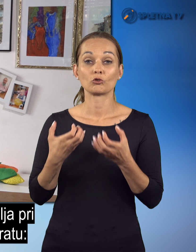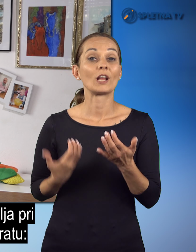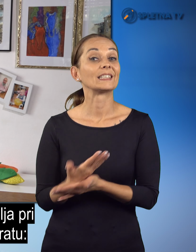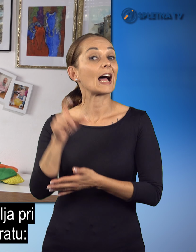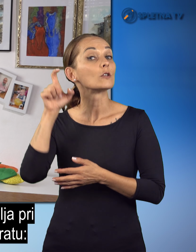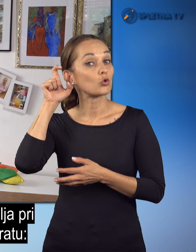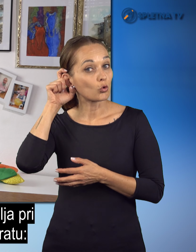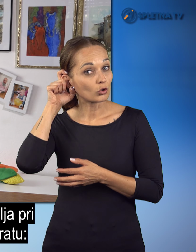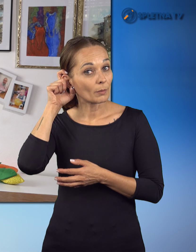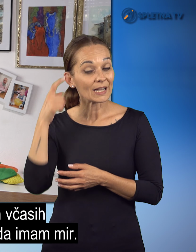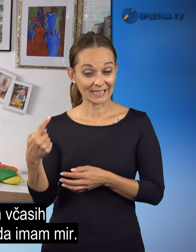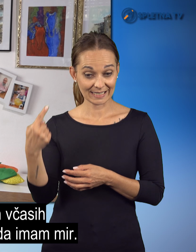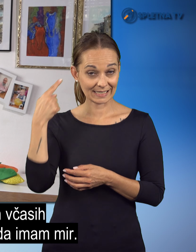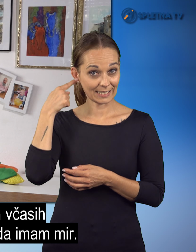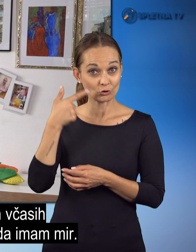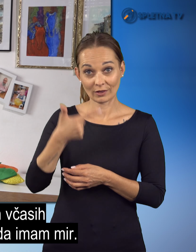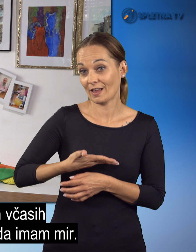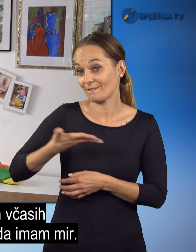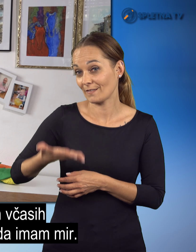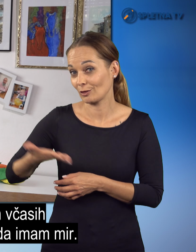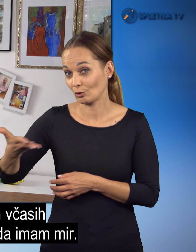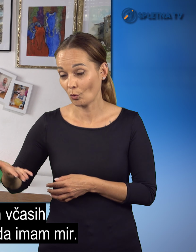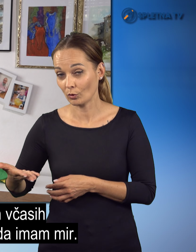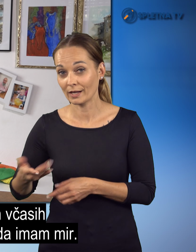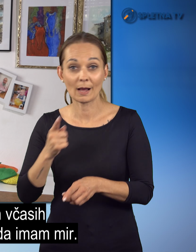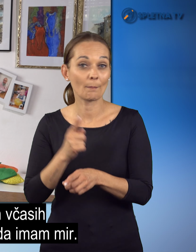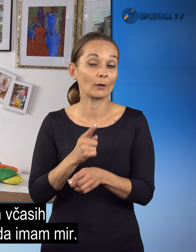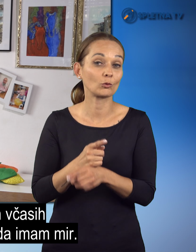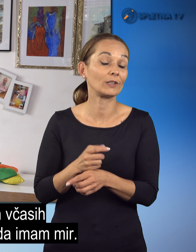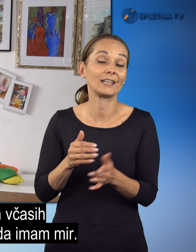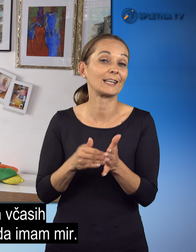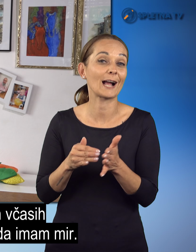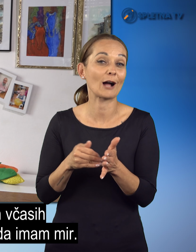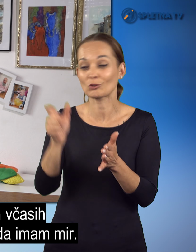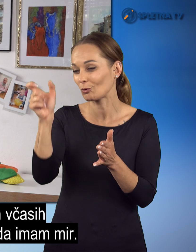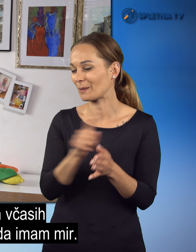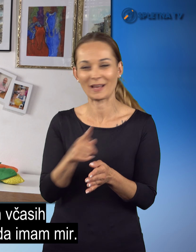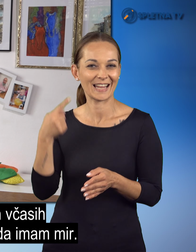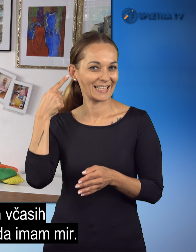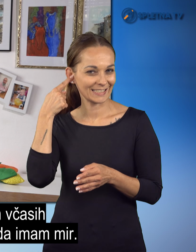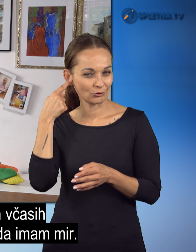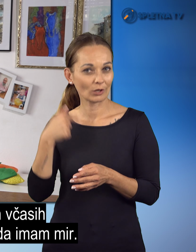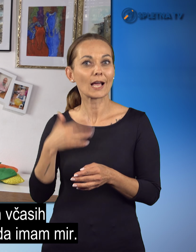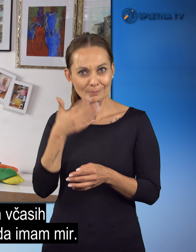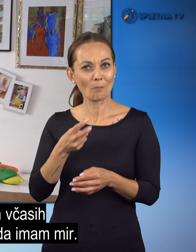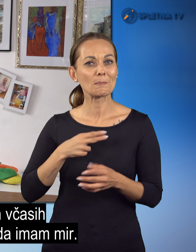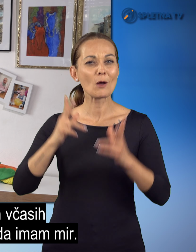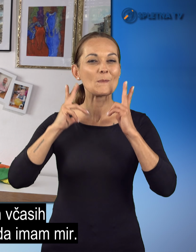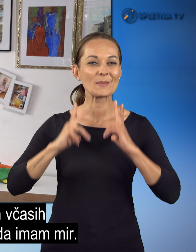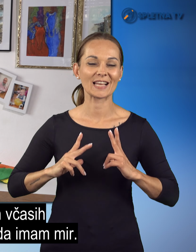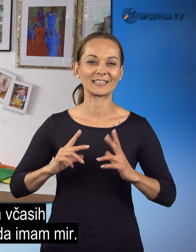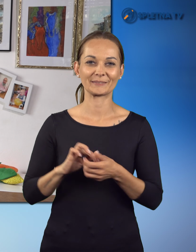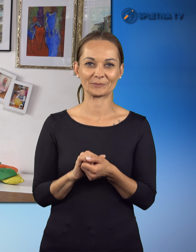slušnem aparatu? Slišati vnukinji, počasi še ga ne slišati. Da imam mir.